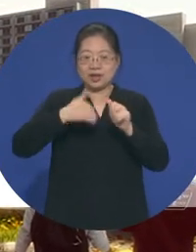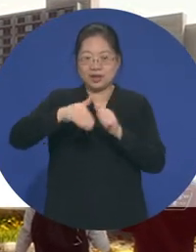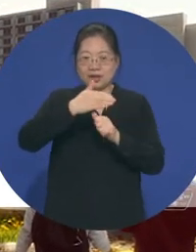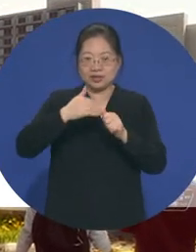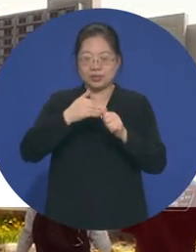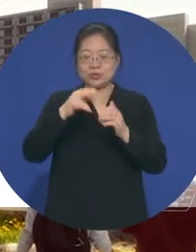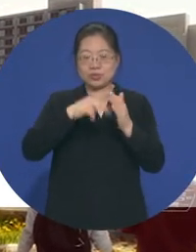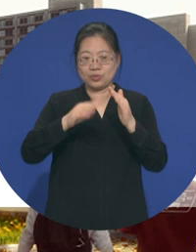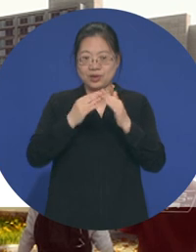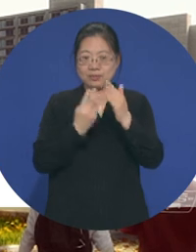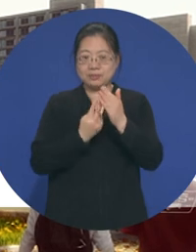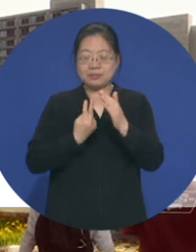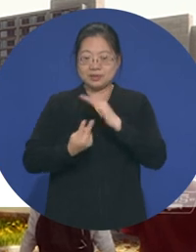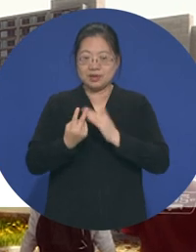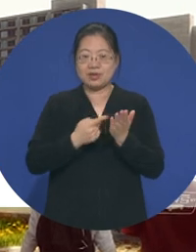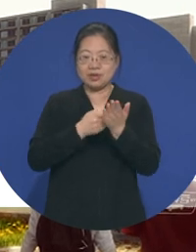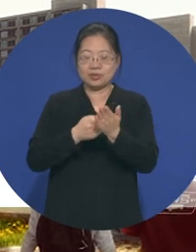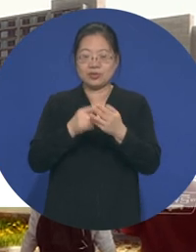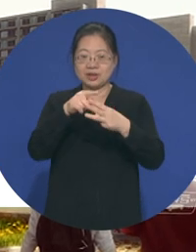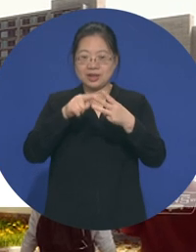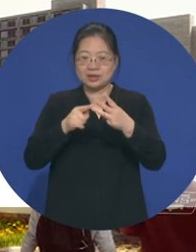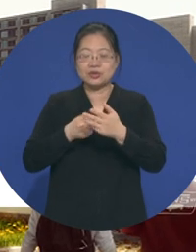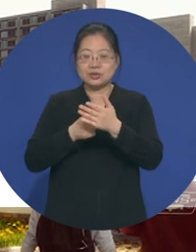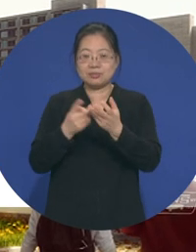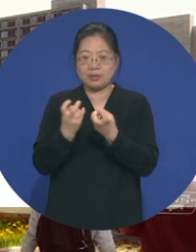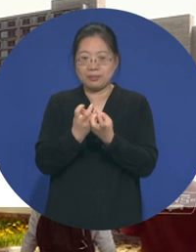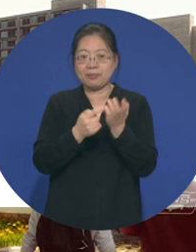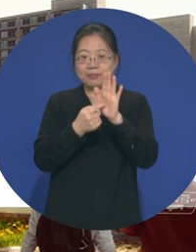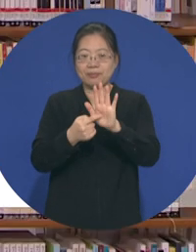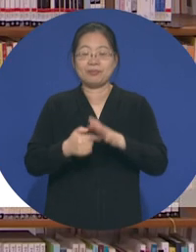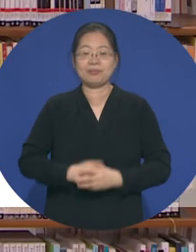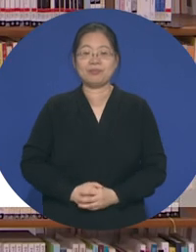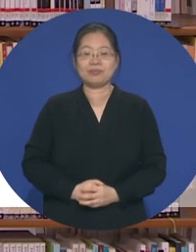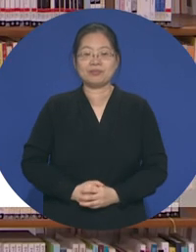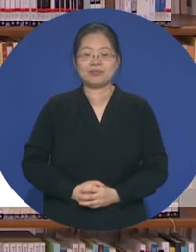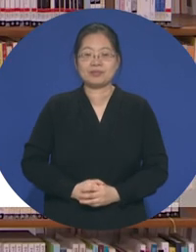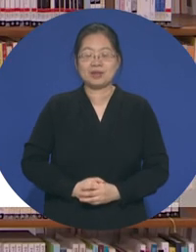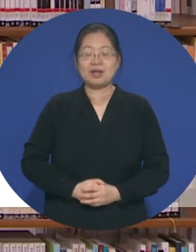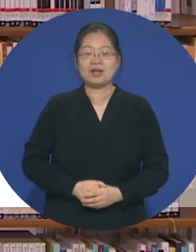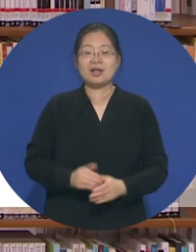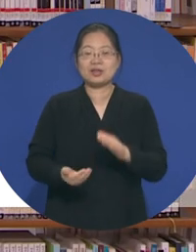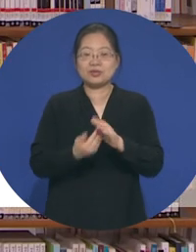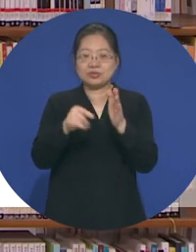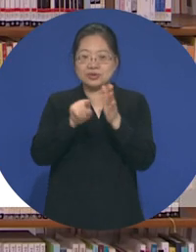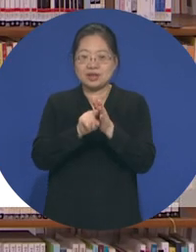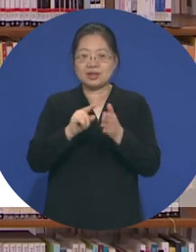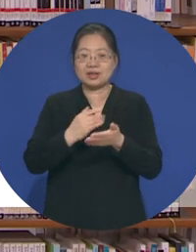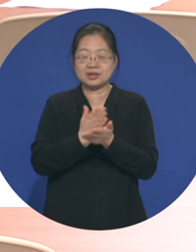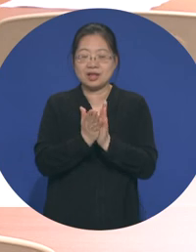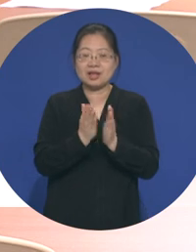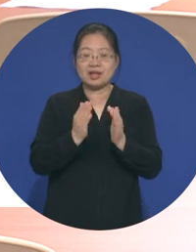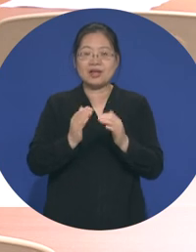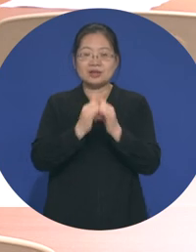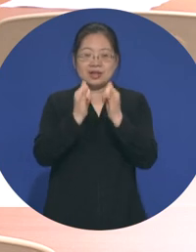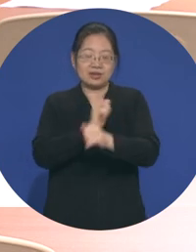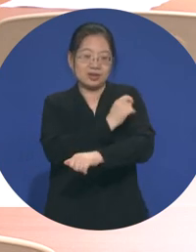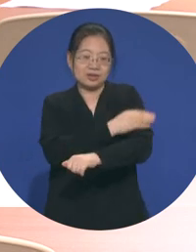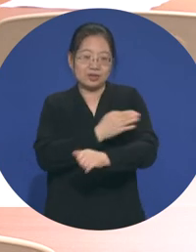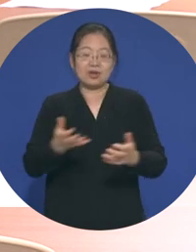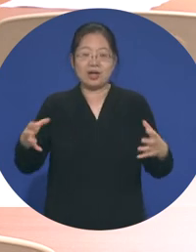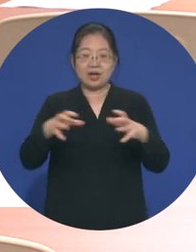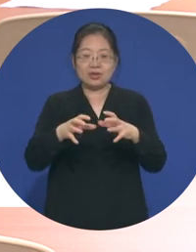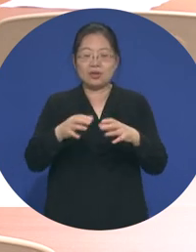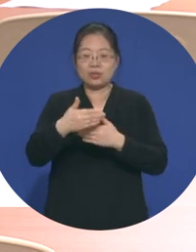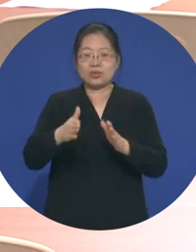도서관을 비전으로 제시하고 세 가지 추진 방향을 내놨습니다이를 실현하기 위해 다양한 계층을 아우르도록 공간을